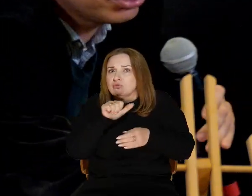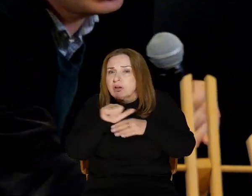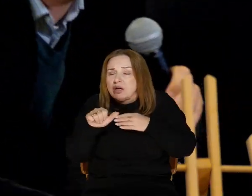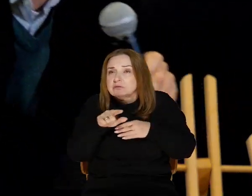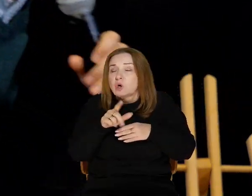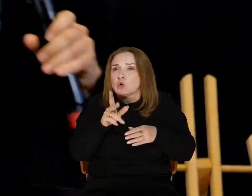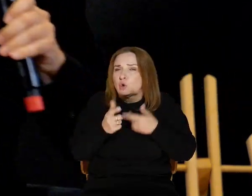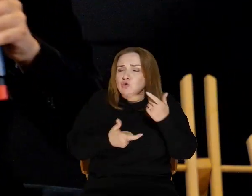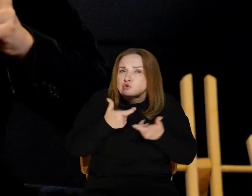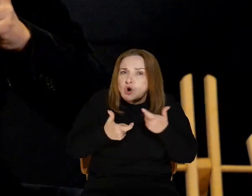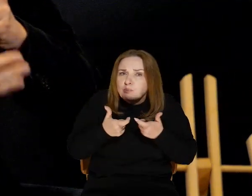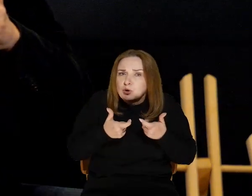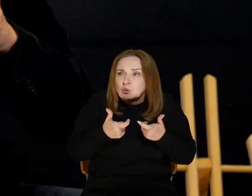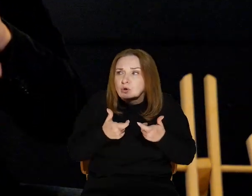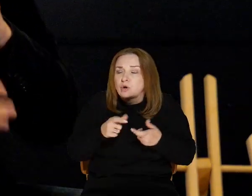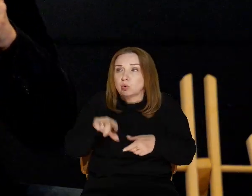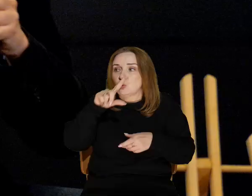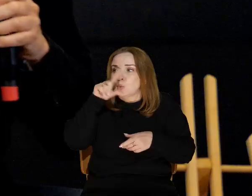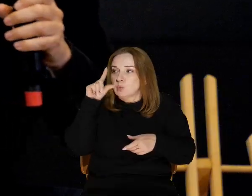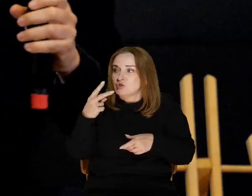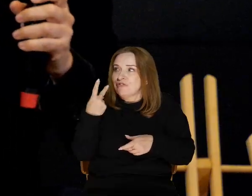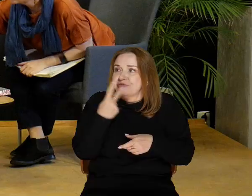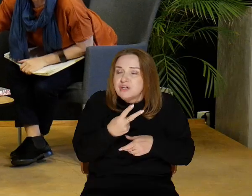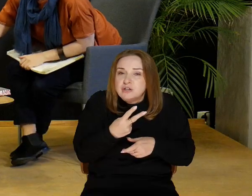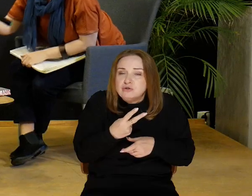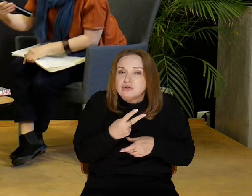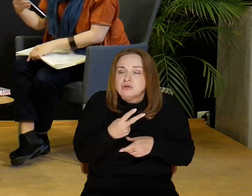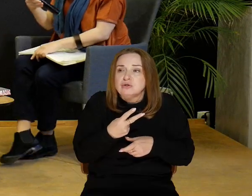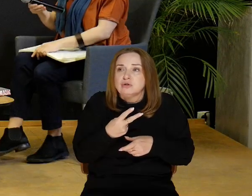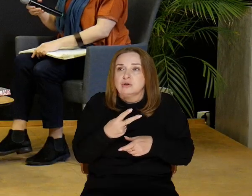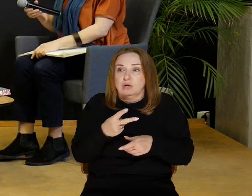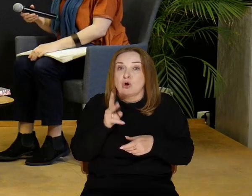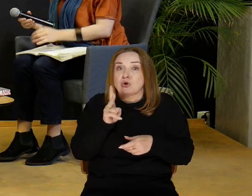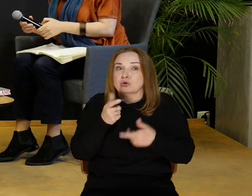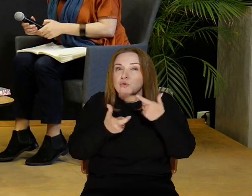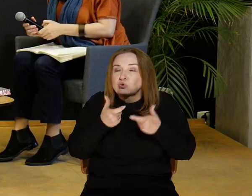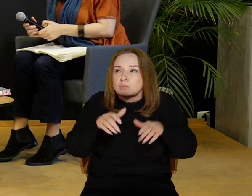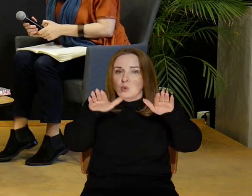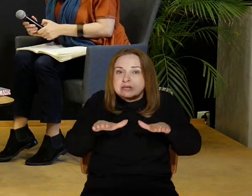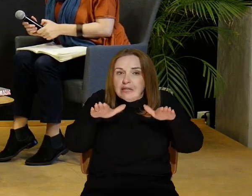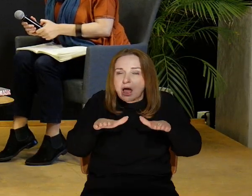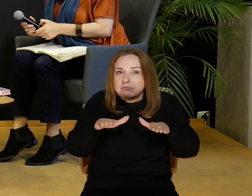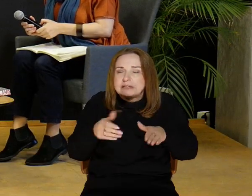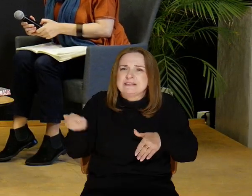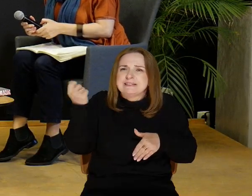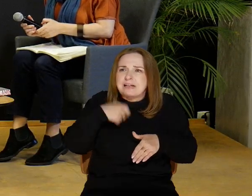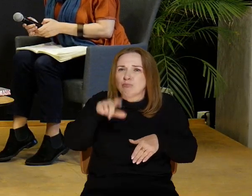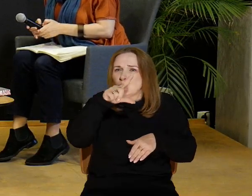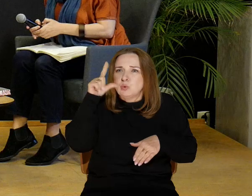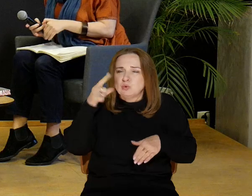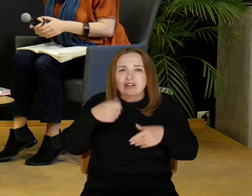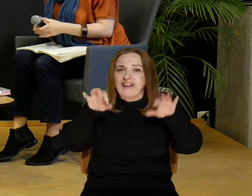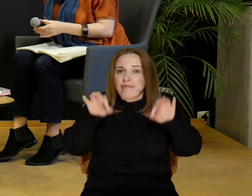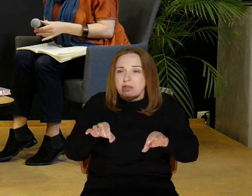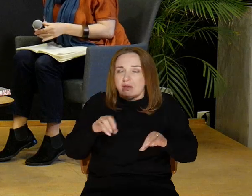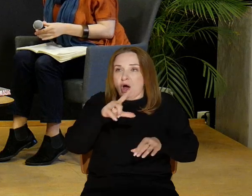Zamach dokonany przez zamachowców czeczeńskich, fundamentalistów islamskich tam w tym. I dużo ludzi ogląda